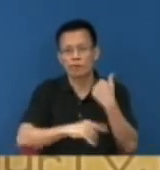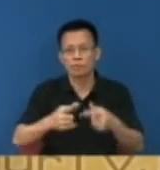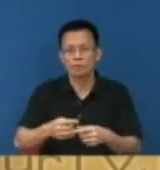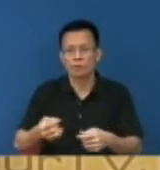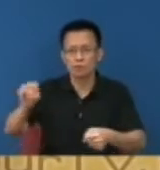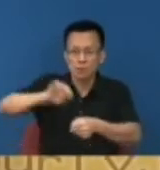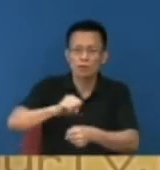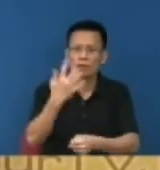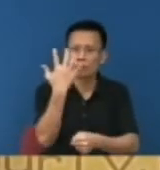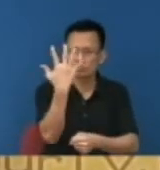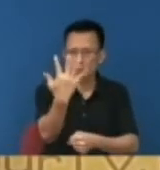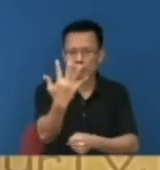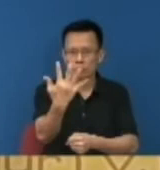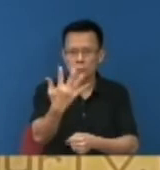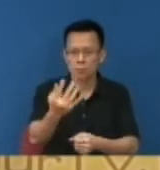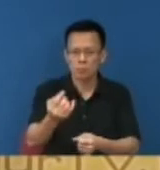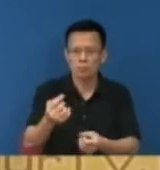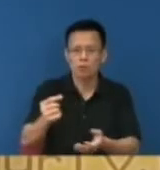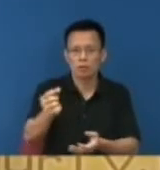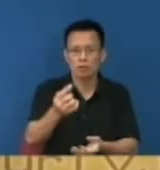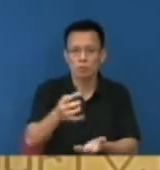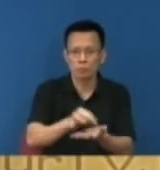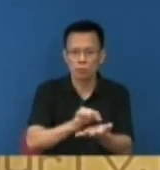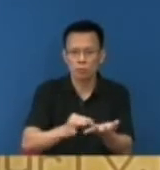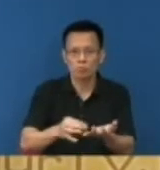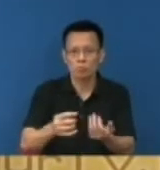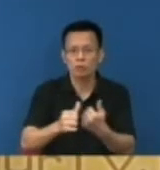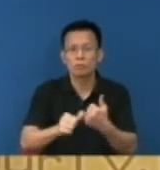席的區議會功能選舉，所以呢